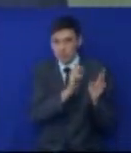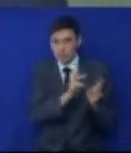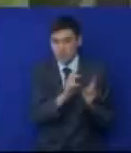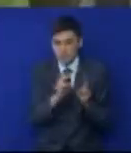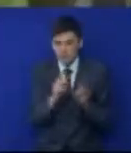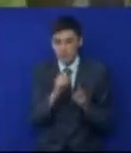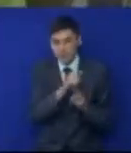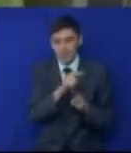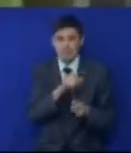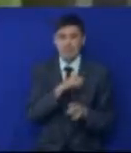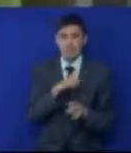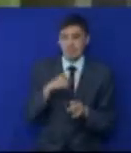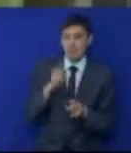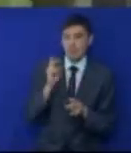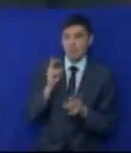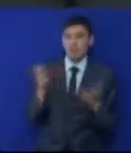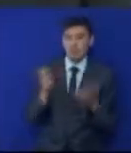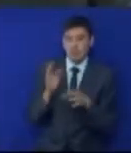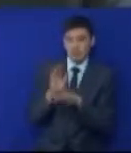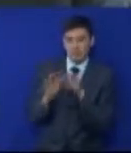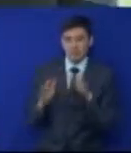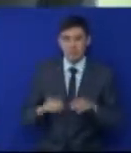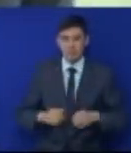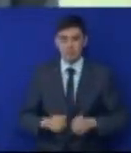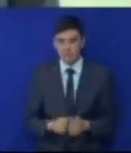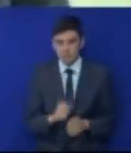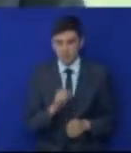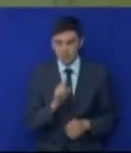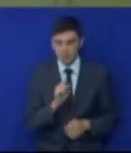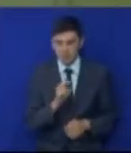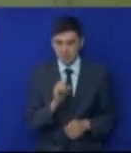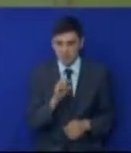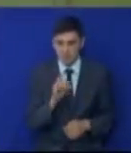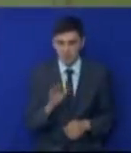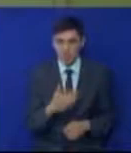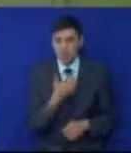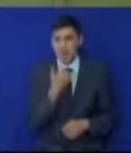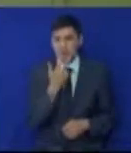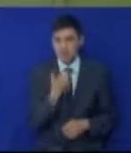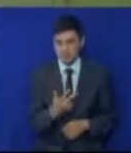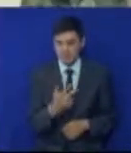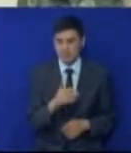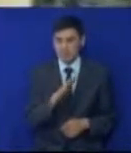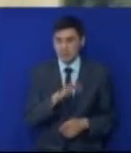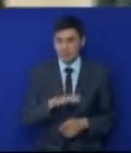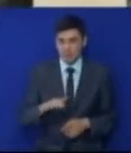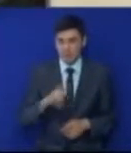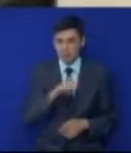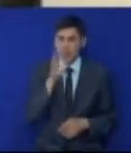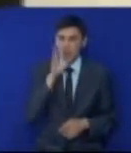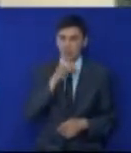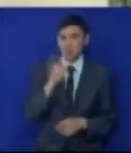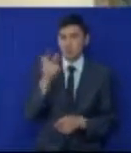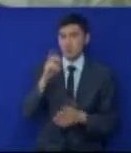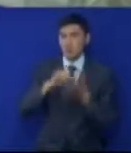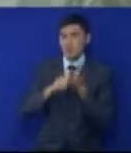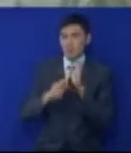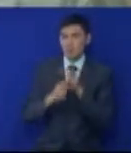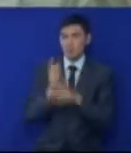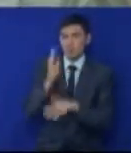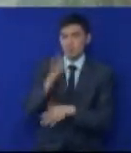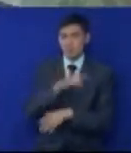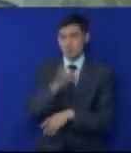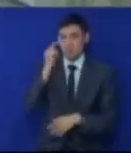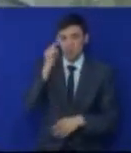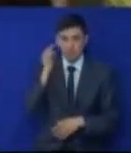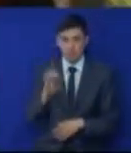таңдады. Зайкеновтар отбасында 3 бала бар. Олар тез арада 3 бөлмелі пәтер аламыз деп ойламаған. Отбасы енді Сейіт пен